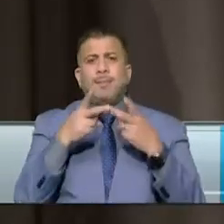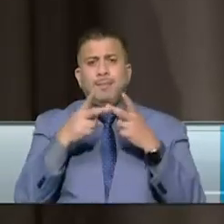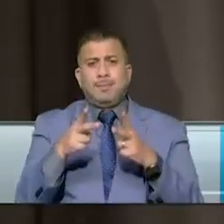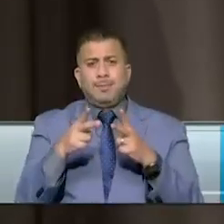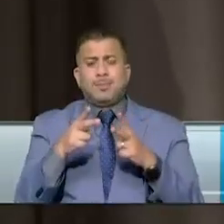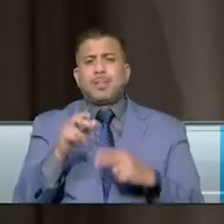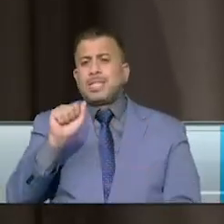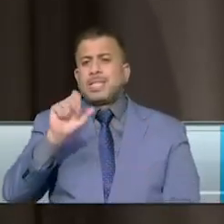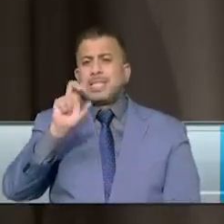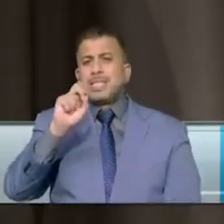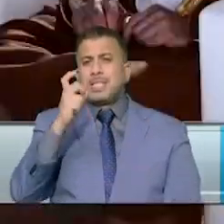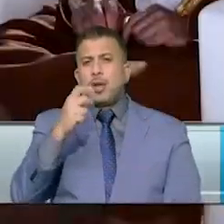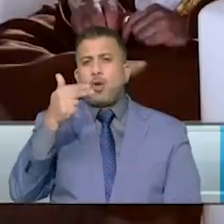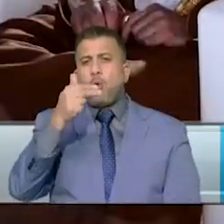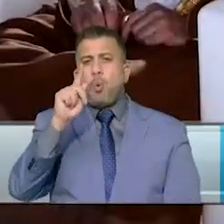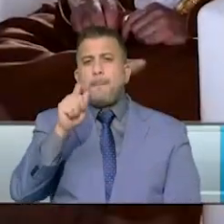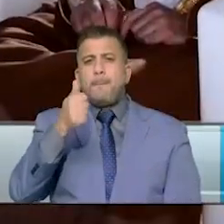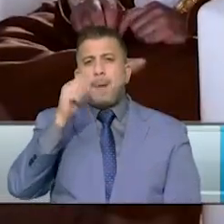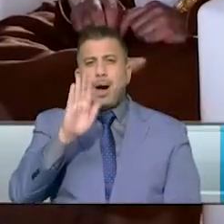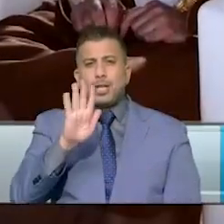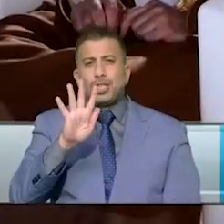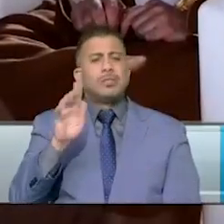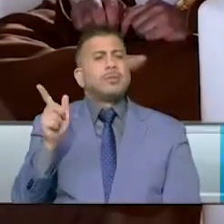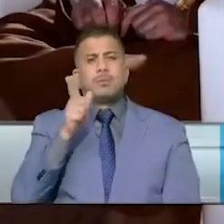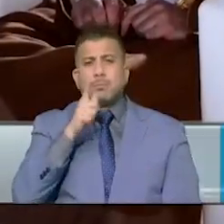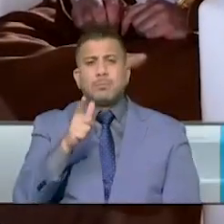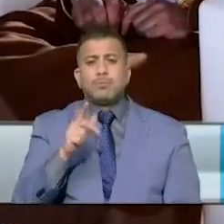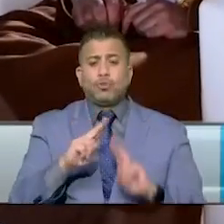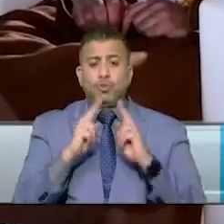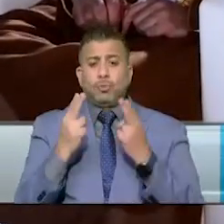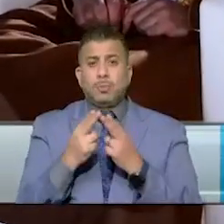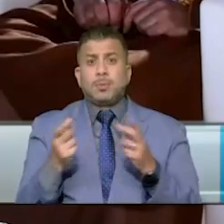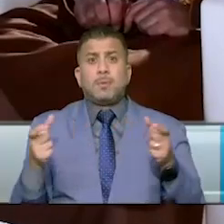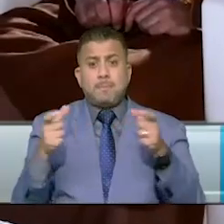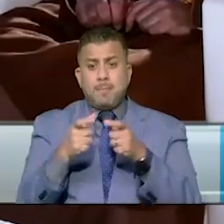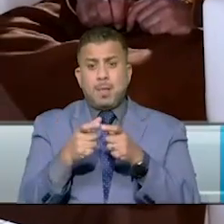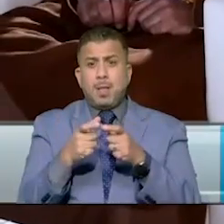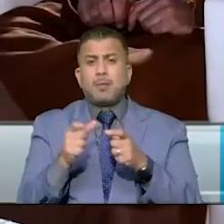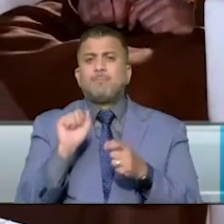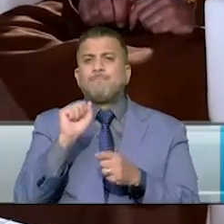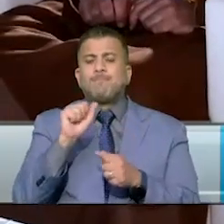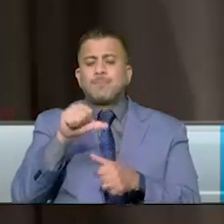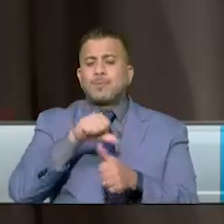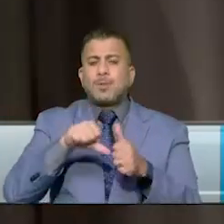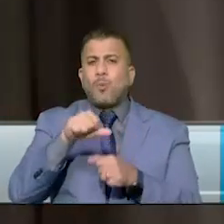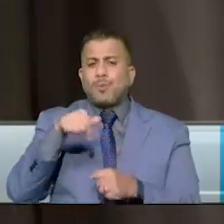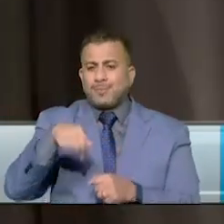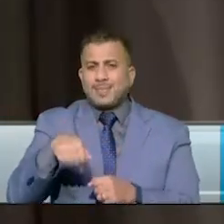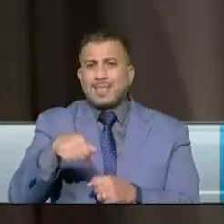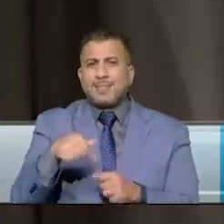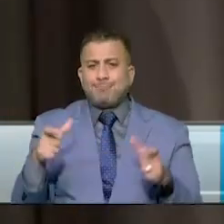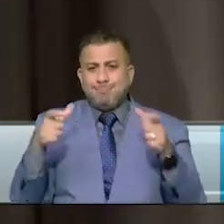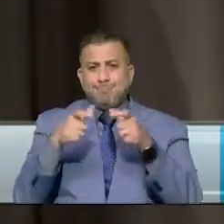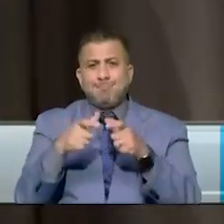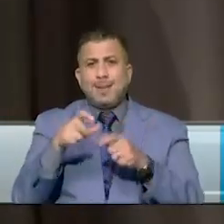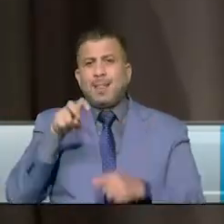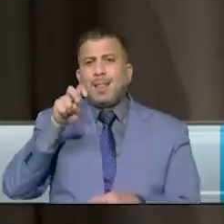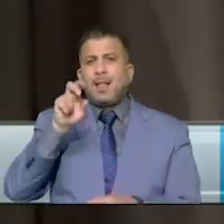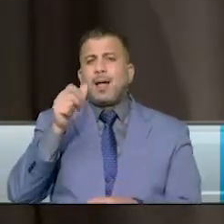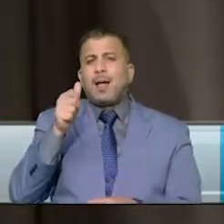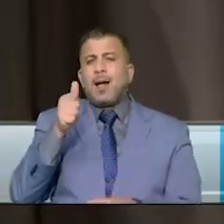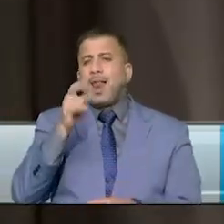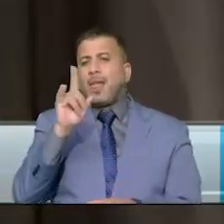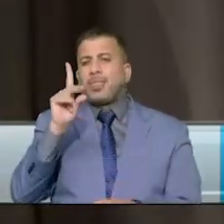المجلس الوطني الاتحادي اعمال الاجتماع البرلماني المصاحب للدوره ال8 لمؤتمر الاطراف